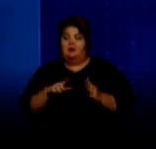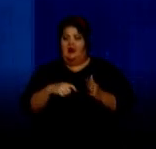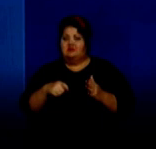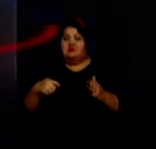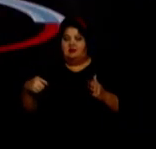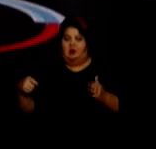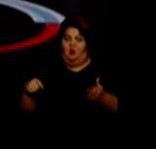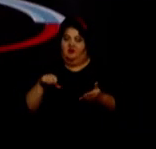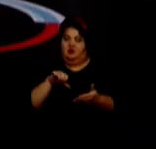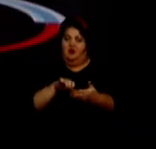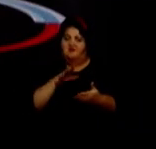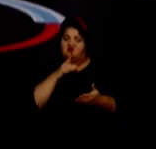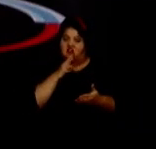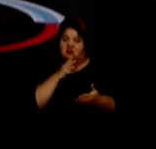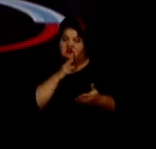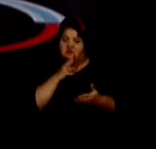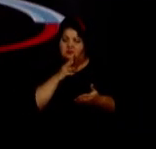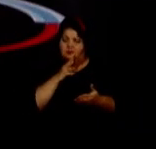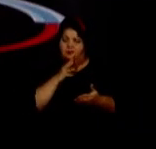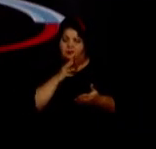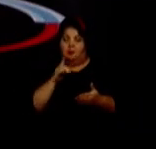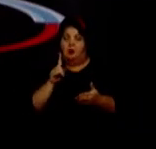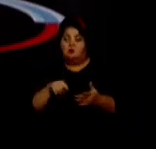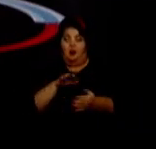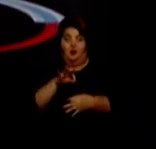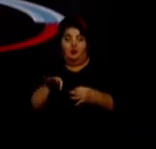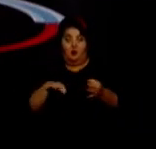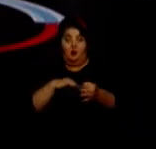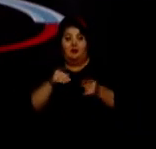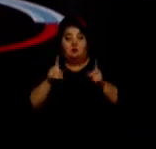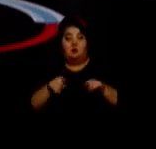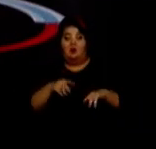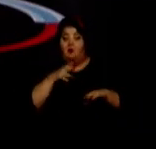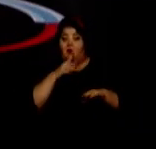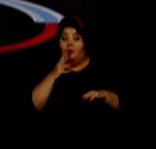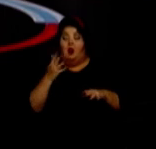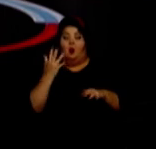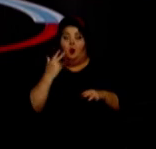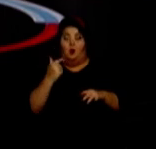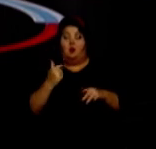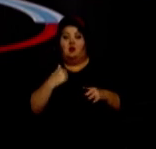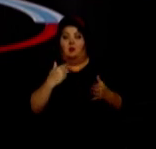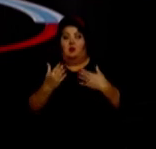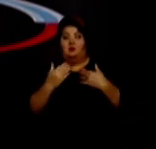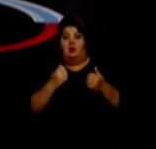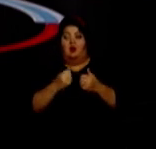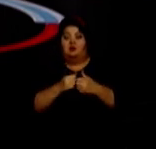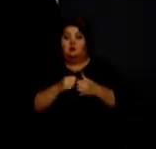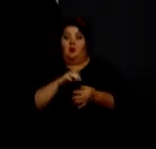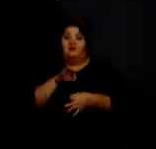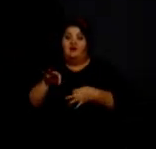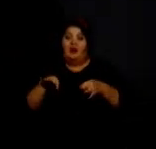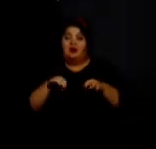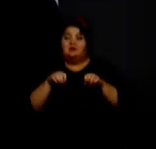у часі. Тому от сам проєкт, от до тих моментів, коли ми підійшли вже безпосередньо до викреслювання проєктних